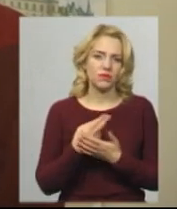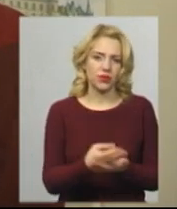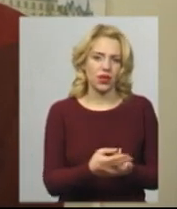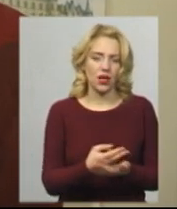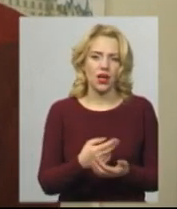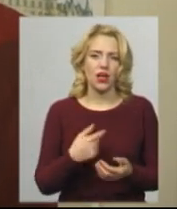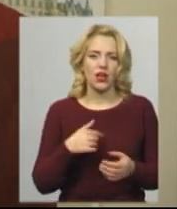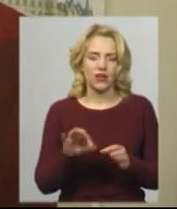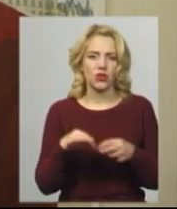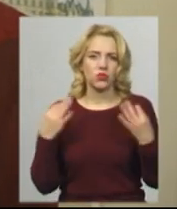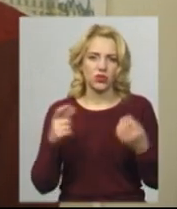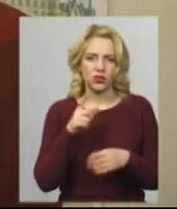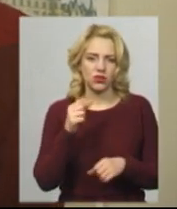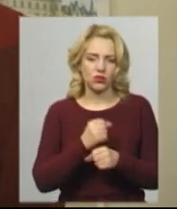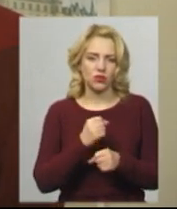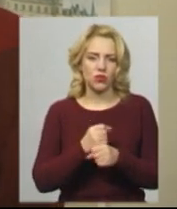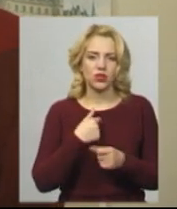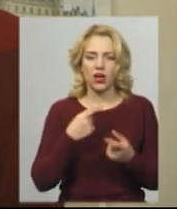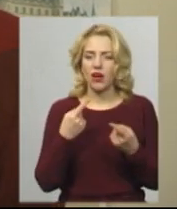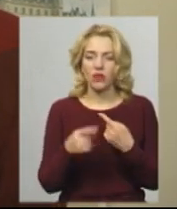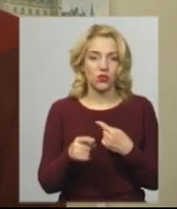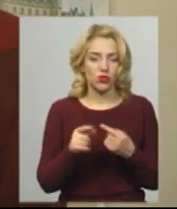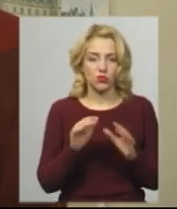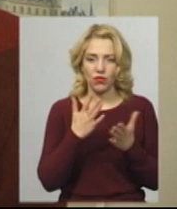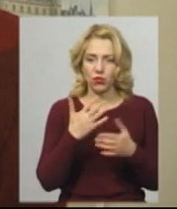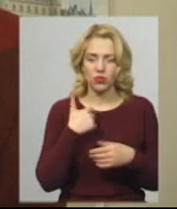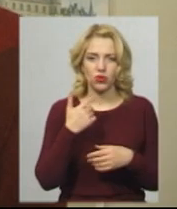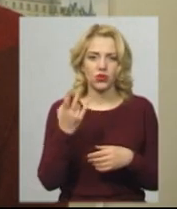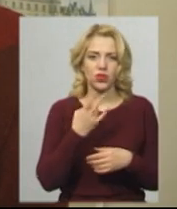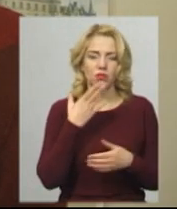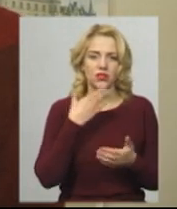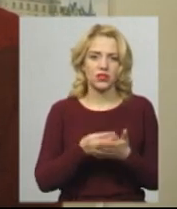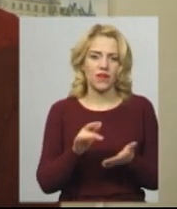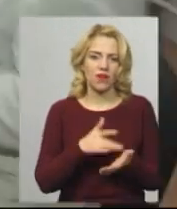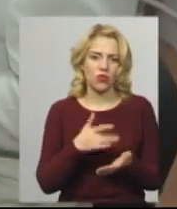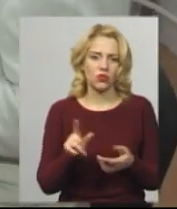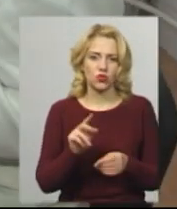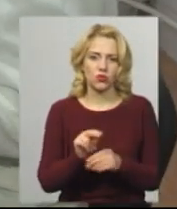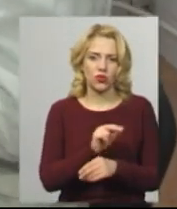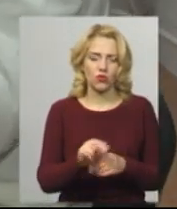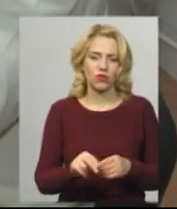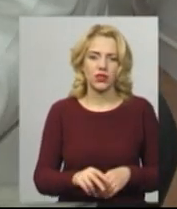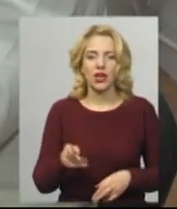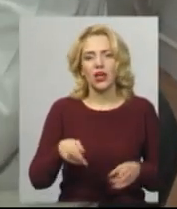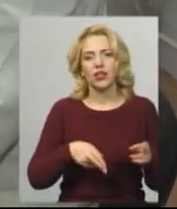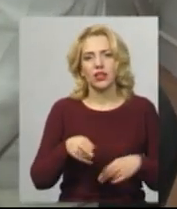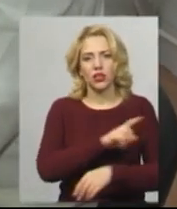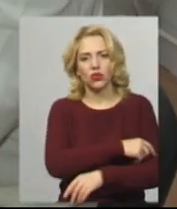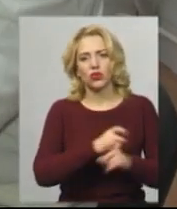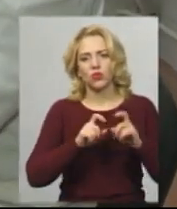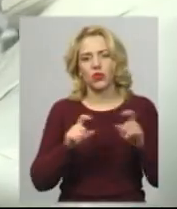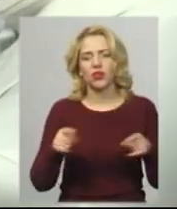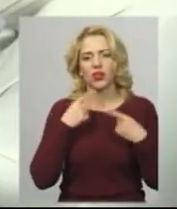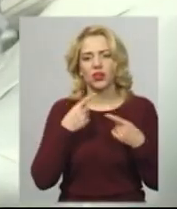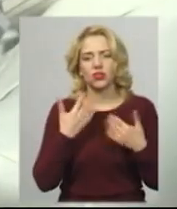а інакше я змушена буду брати за свій рахунок, щоб пролікуватися в лікарні на даний момент. Хірург поліклініки Петро Матвійчук